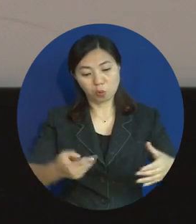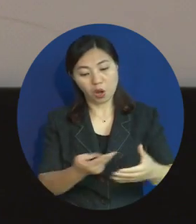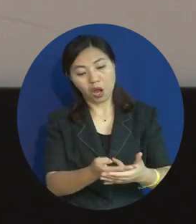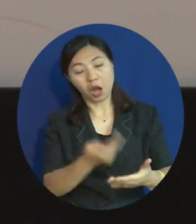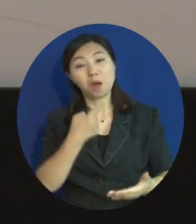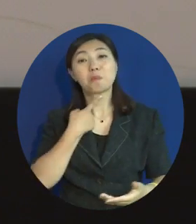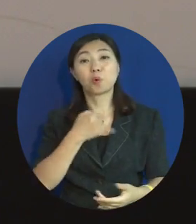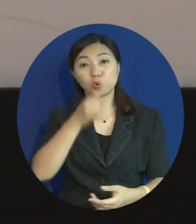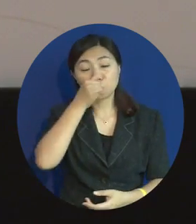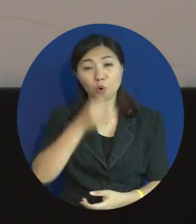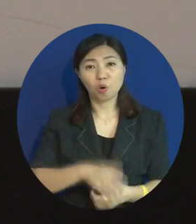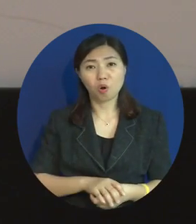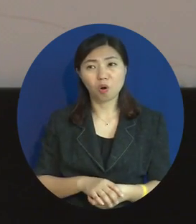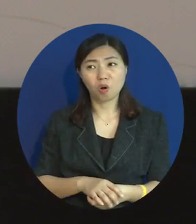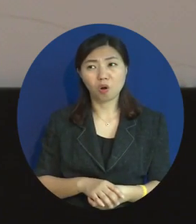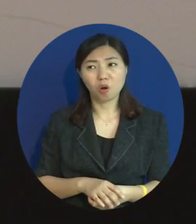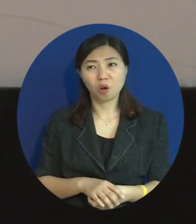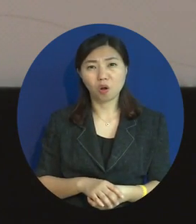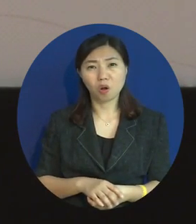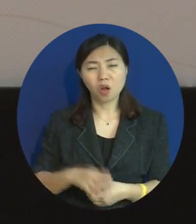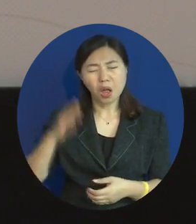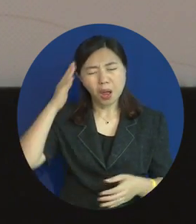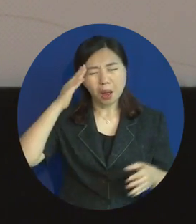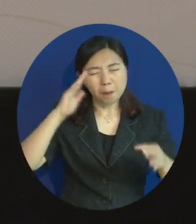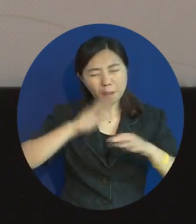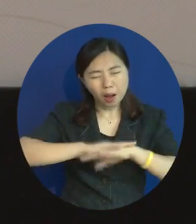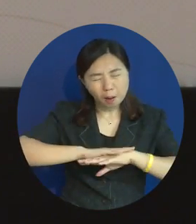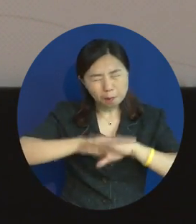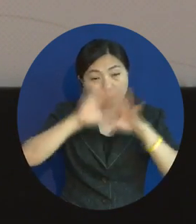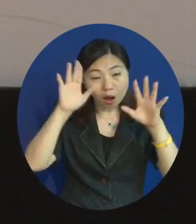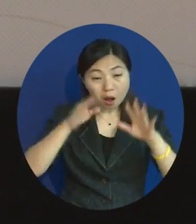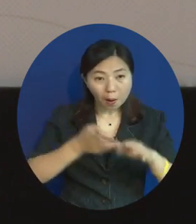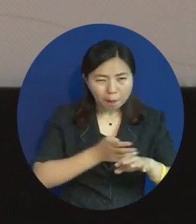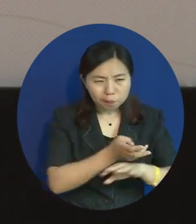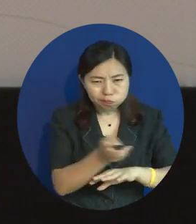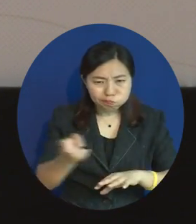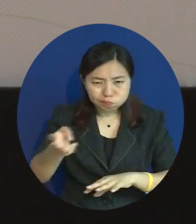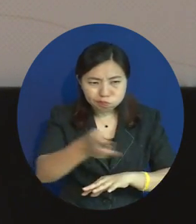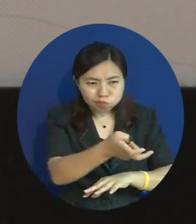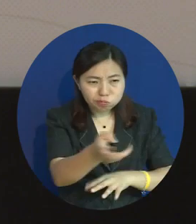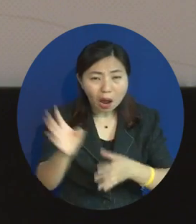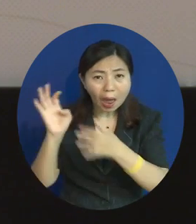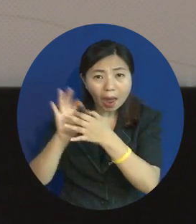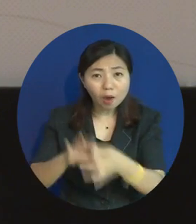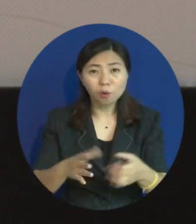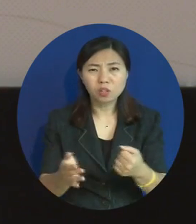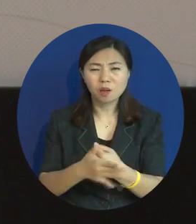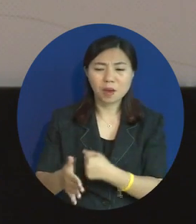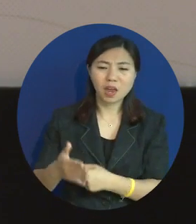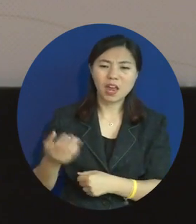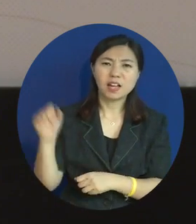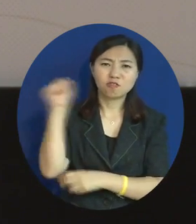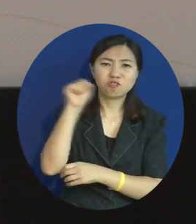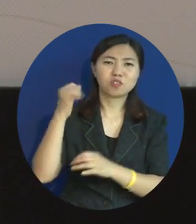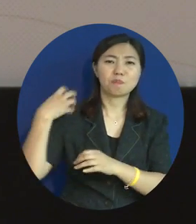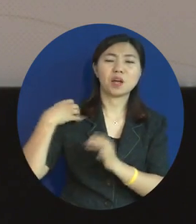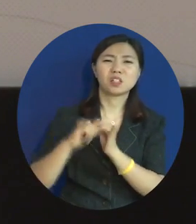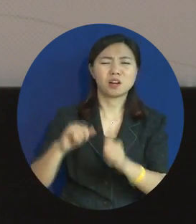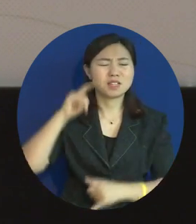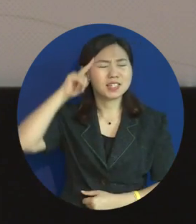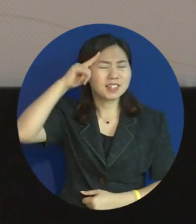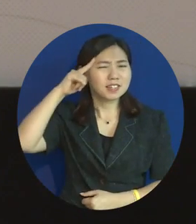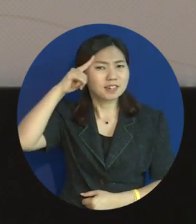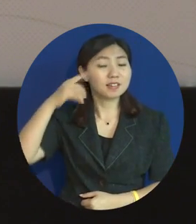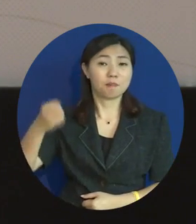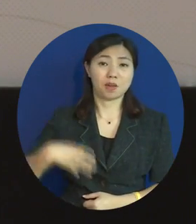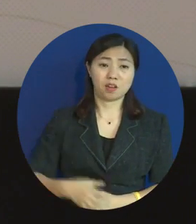재미있어야 돼. 그러니까 밤낮 주야로 다녔더니 이 기사가 나중에 막 도저히 못 견뎌가지고 막 짜증을 내더라고.